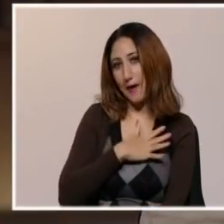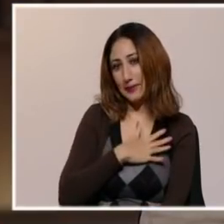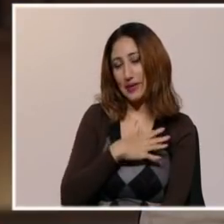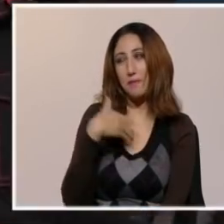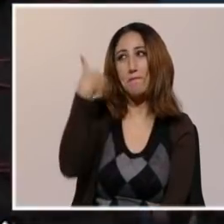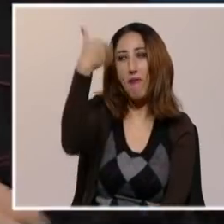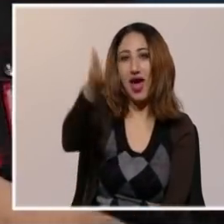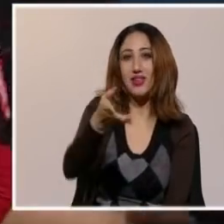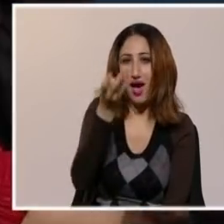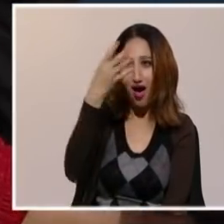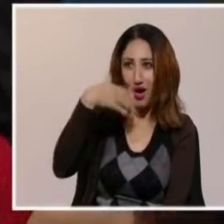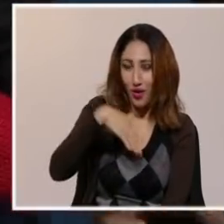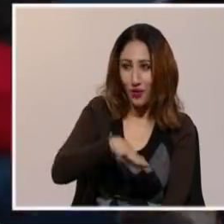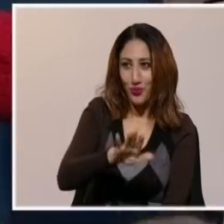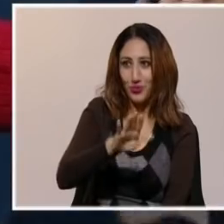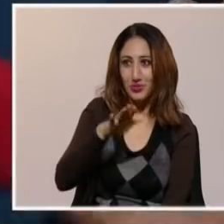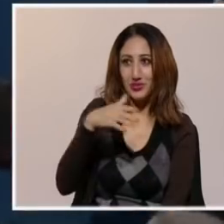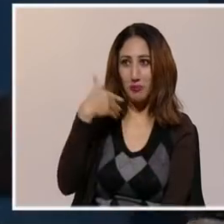بقى؟